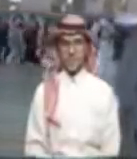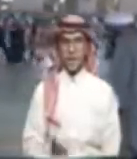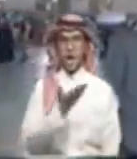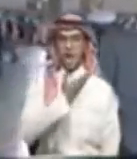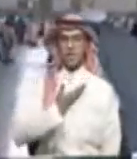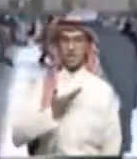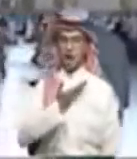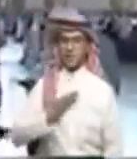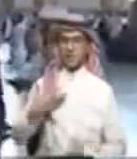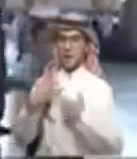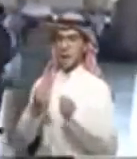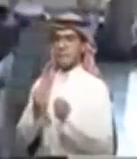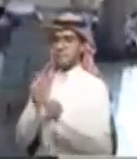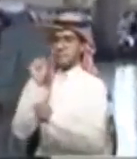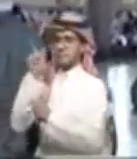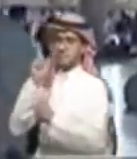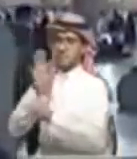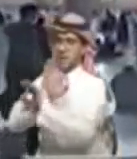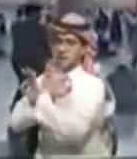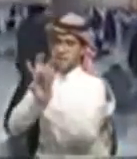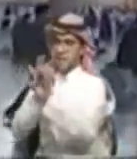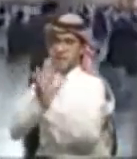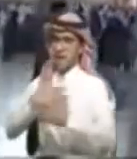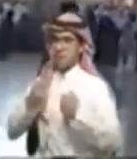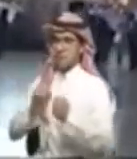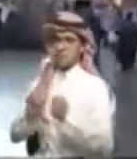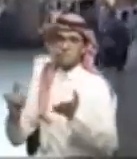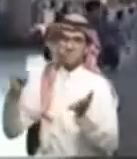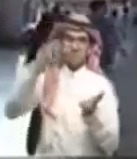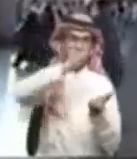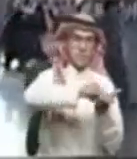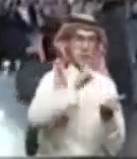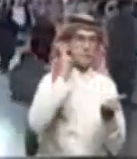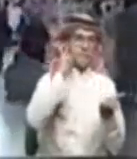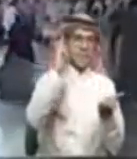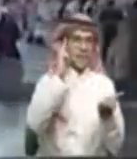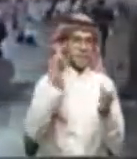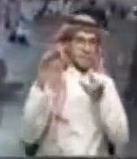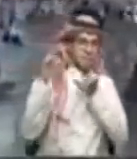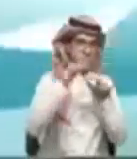حجاج بيت الله الحرام يتوافدون إلى المدينة المنورة بعد أداء مناسك الحج.